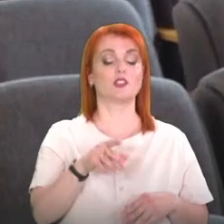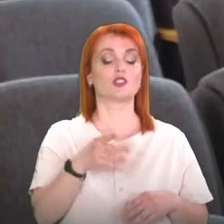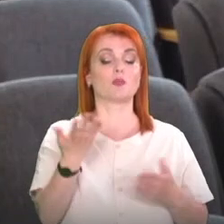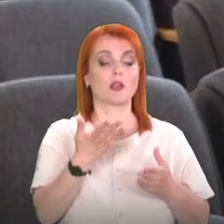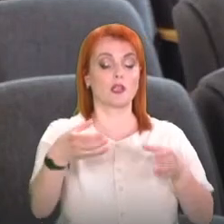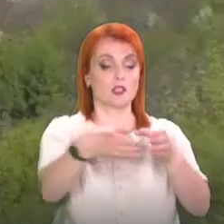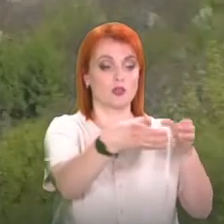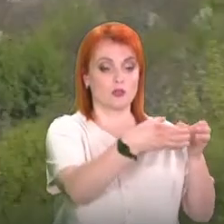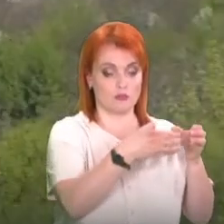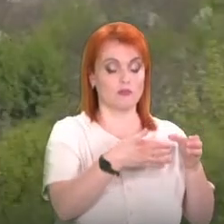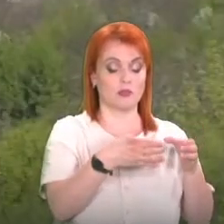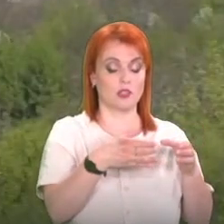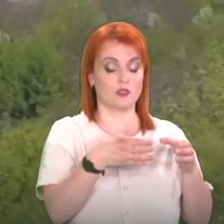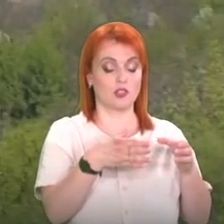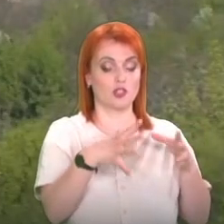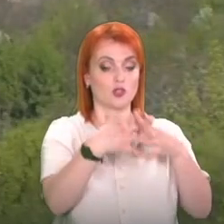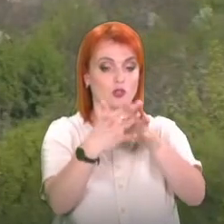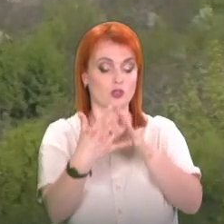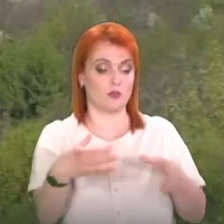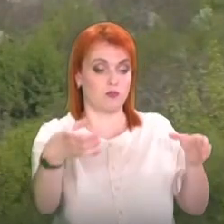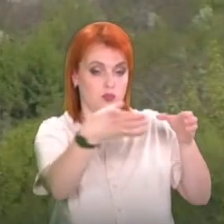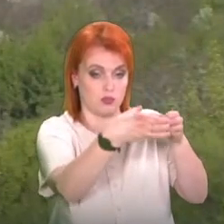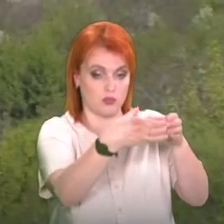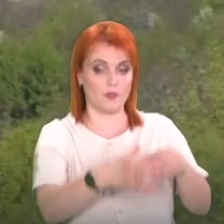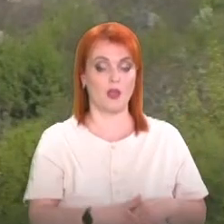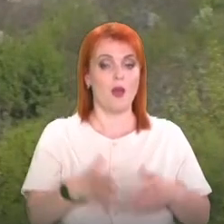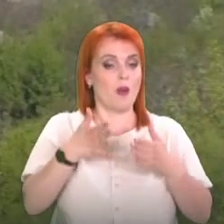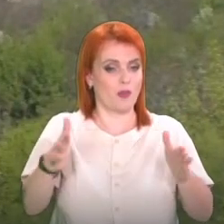se dezvolta împreună. Menționăm că jumătate din localitățile din